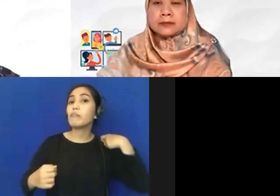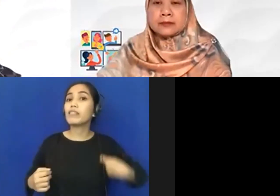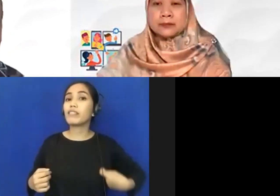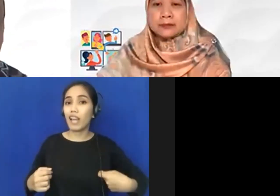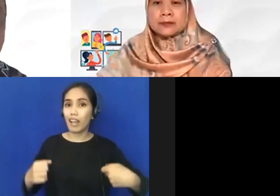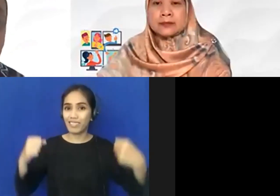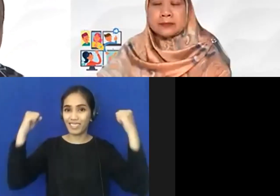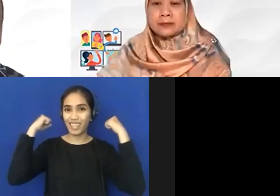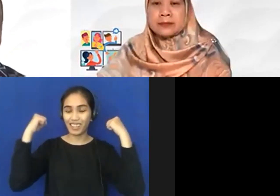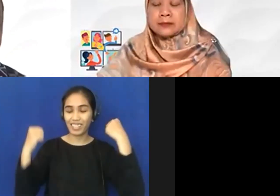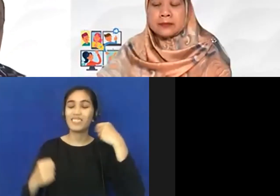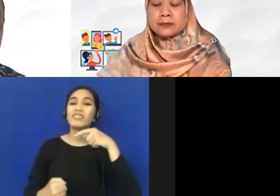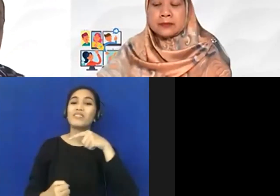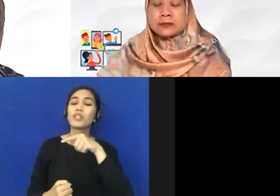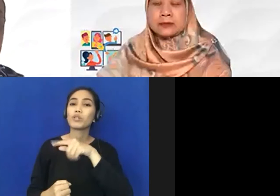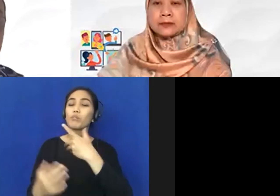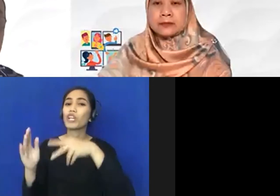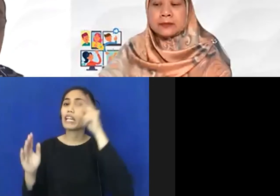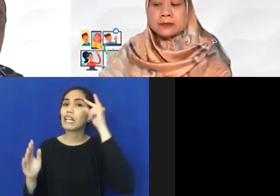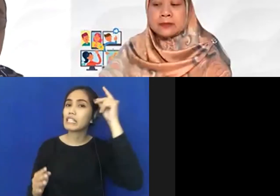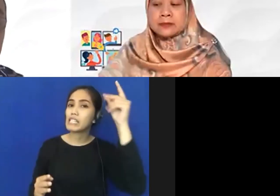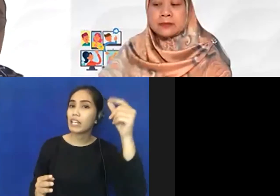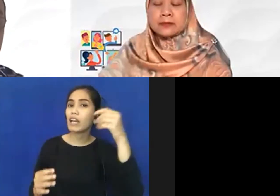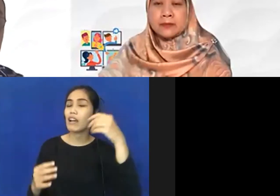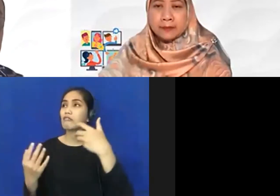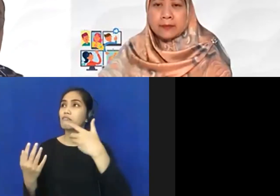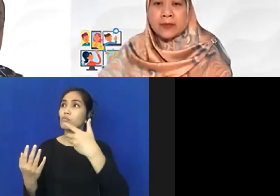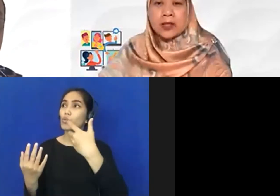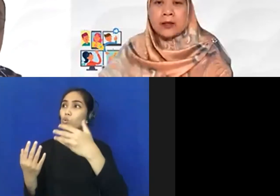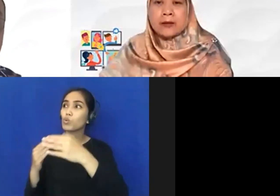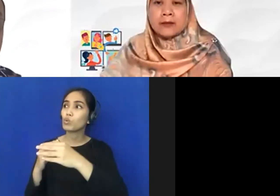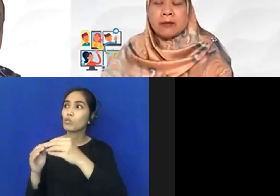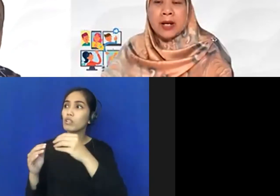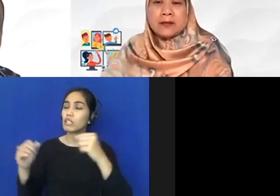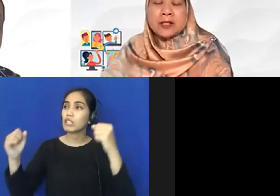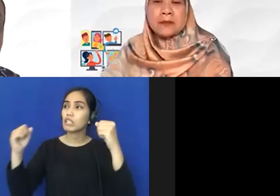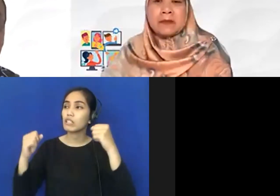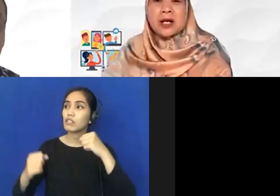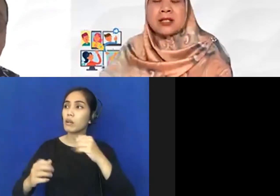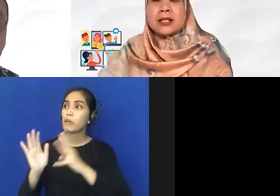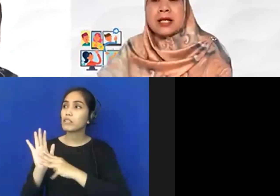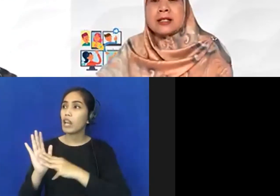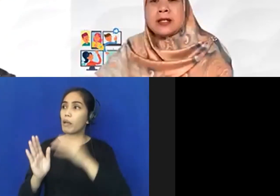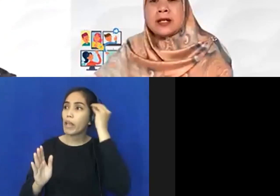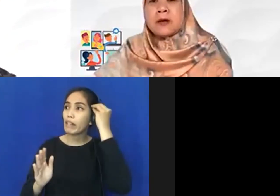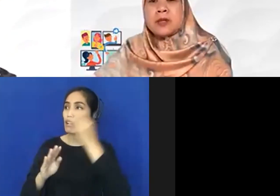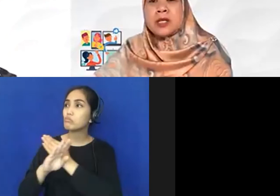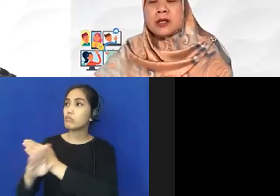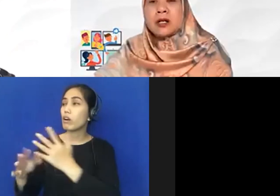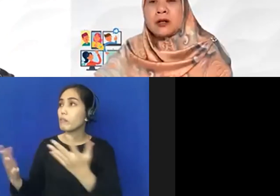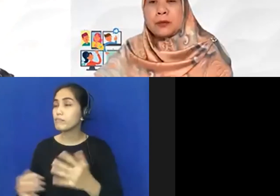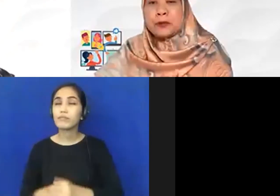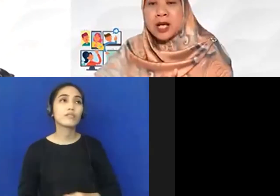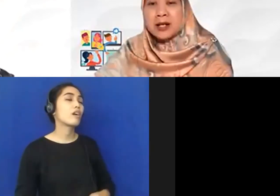Kementerian Kesehatan terkait kesehatan mental dalam pandemi ini Bu. Silakan Bu. Baik Mas Bram, terima kasih. Jadi